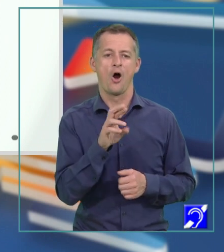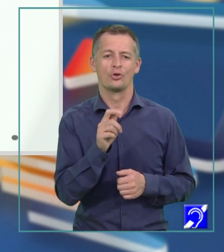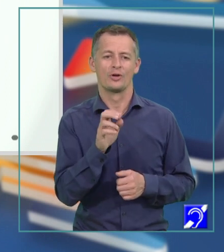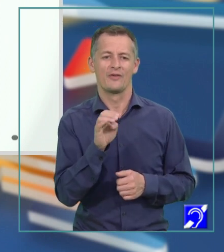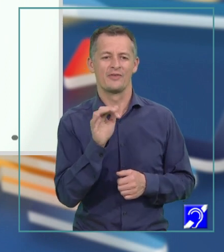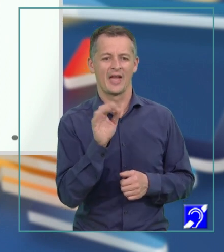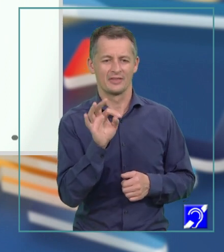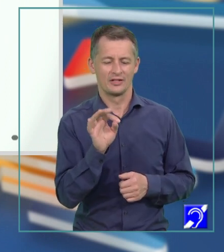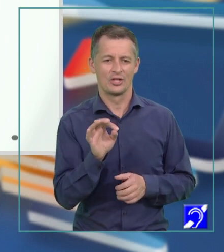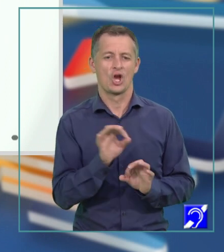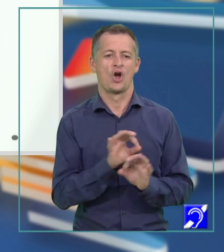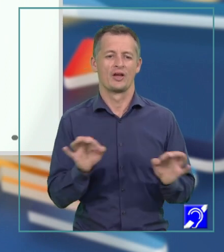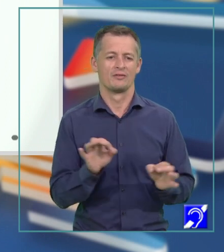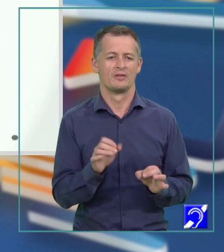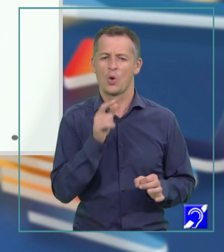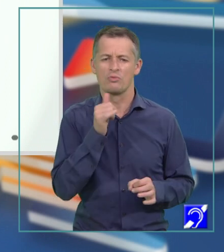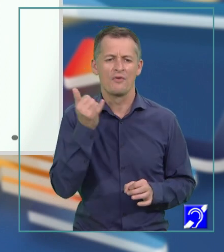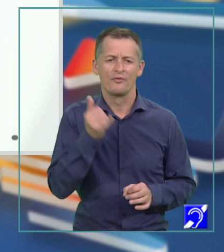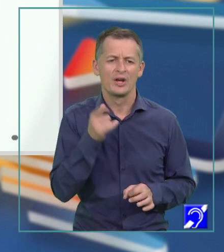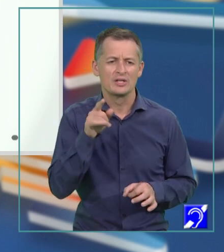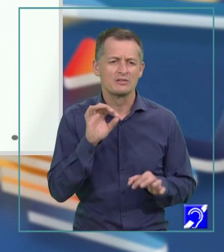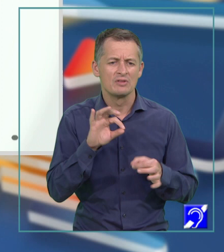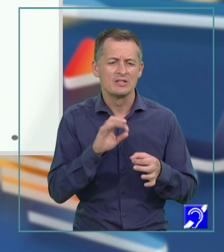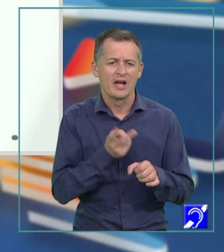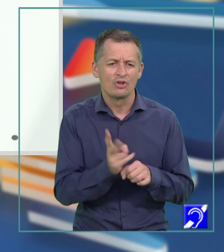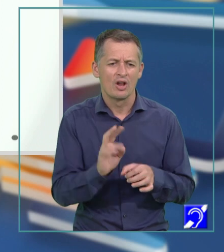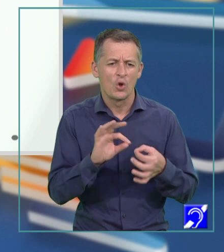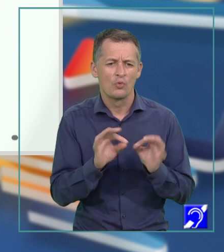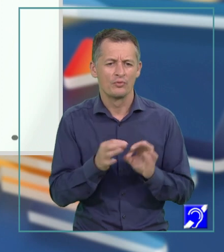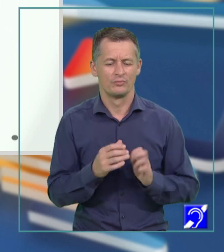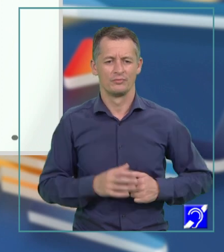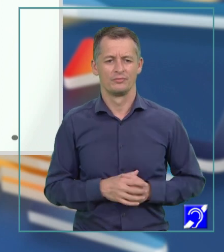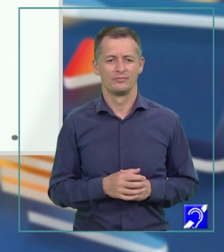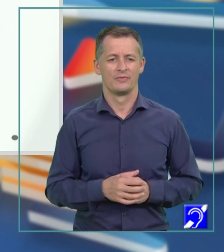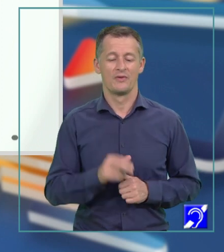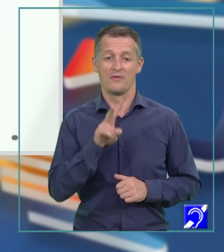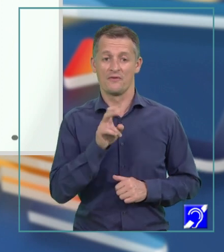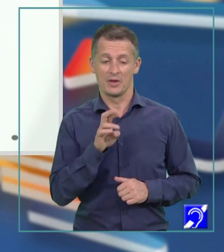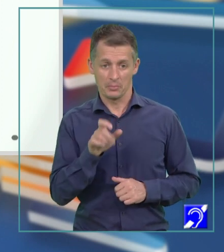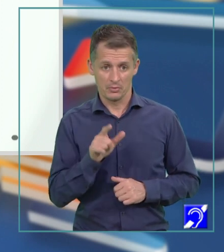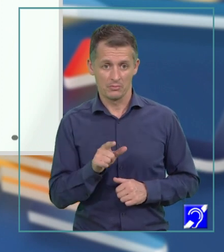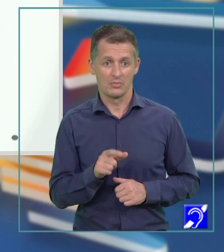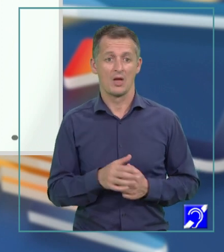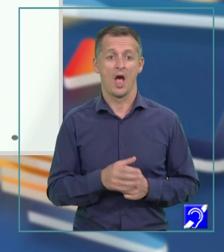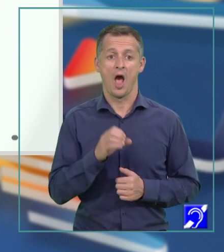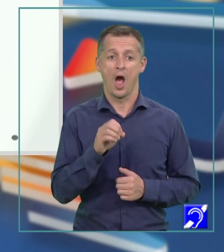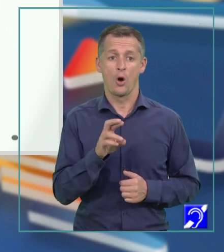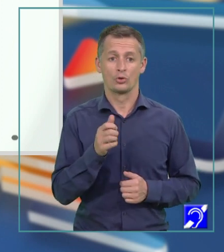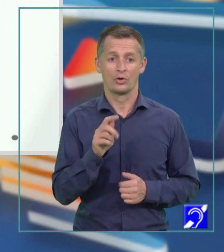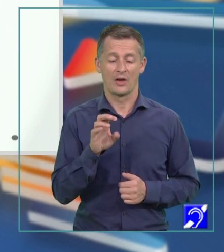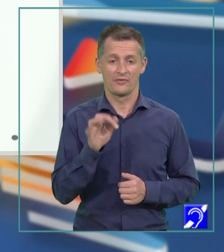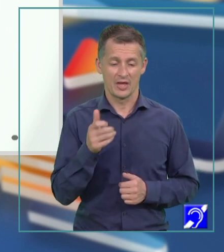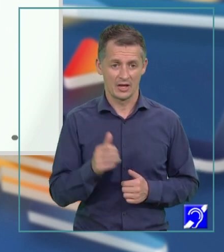corect. Să vedem de unde provine această greșeală. Verbul a ortografia este format